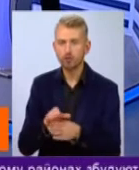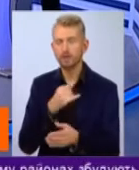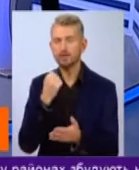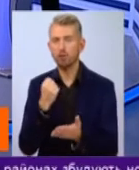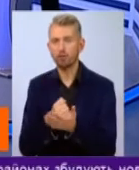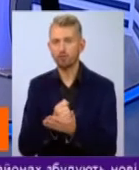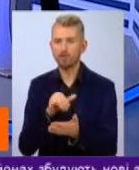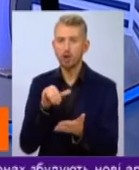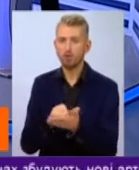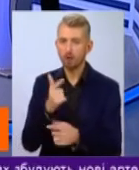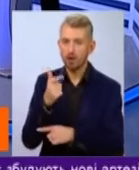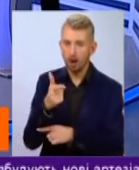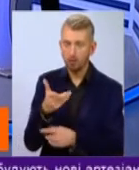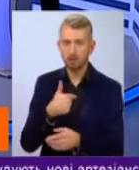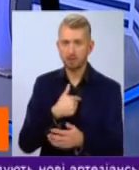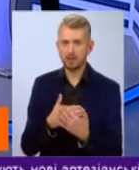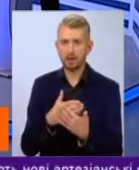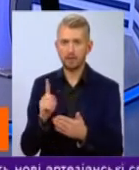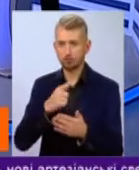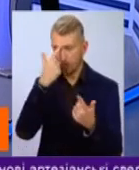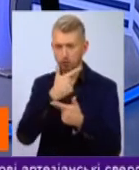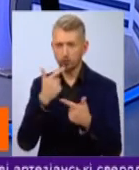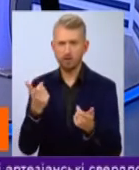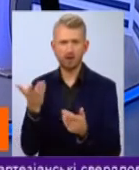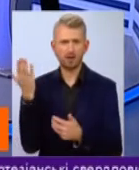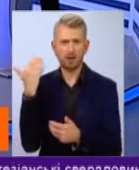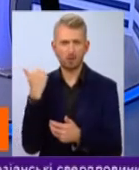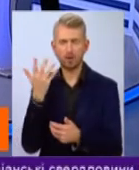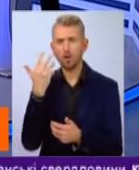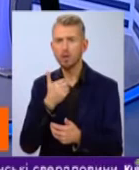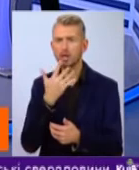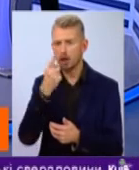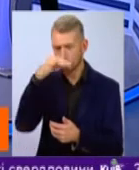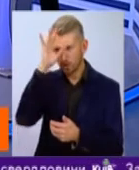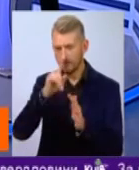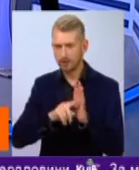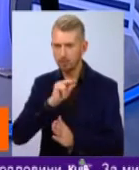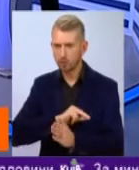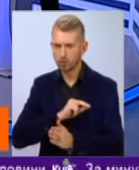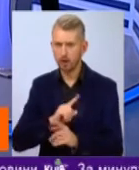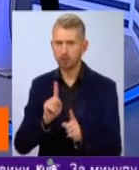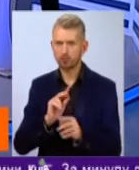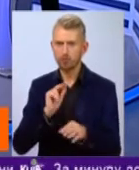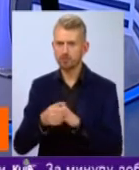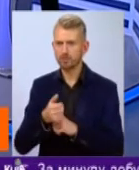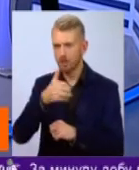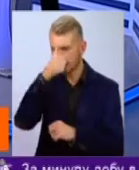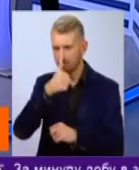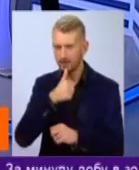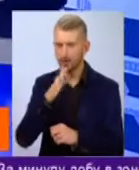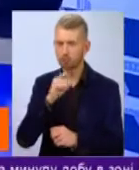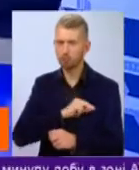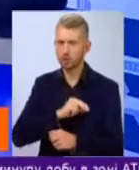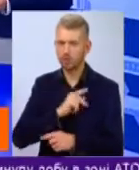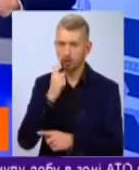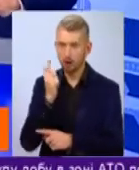встановлювати ці камери спостереження? І навіть мені здається, що анонсували якось, коли Нацполіція запрацювала, що от буквально там через кілька місяців будуть працювати